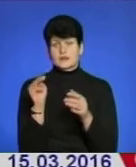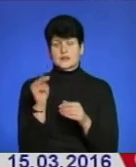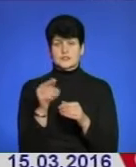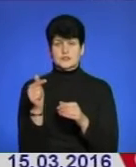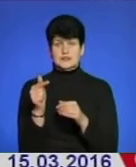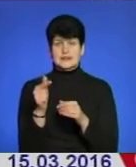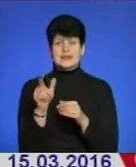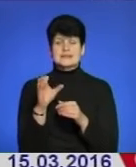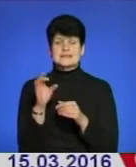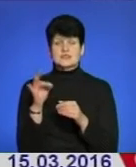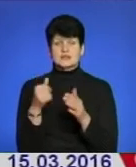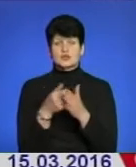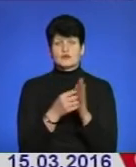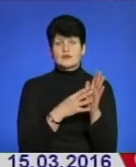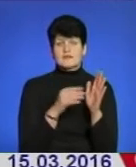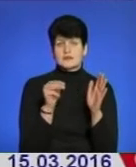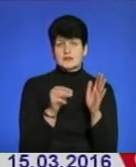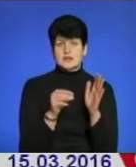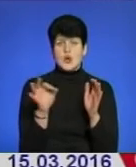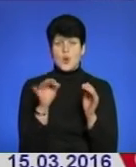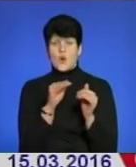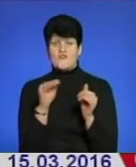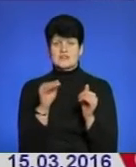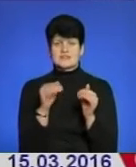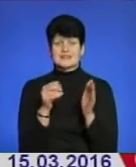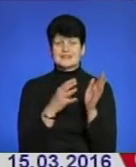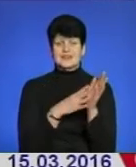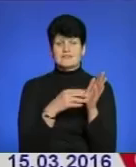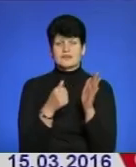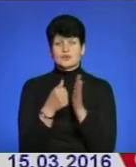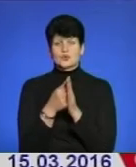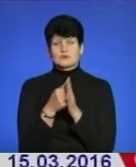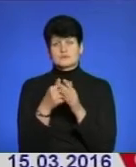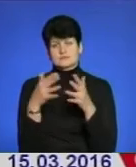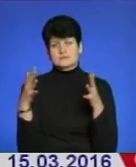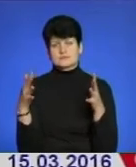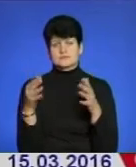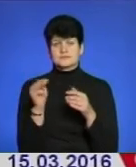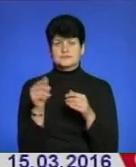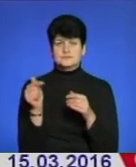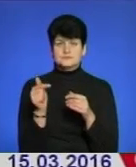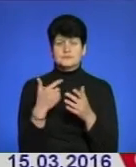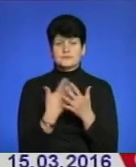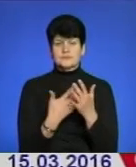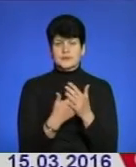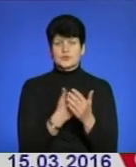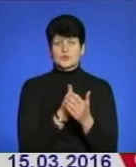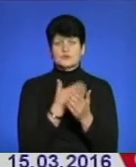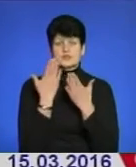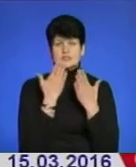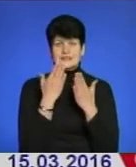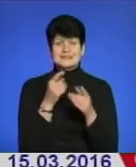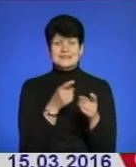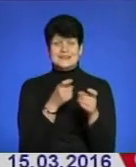Для сержанта – до 9 тисяч гривень, для офіцера – відповідно від 9 тисяч гривень і більше. Для прикладу, хочу вам зачитати, що